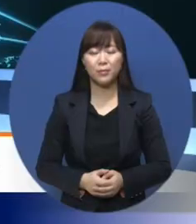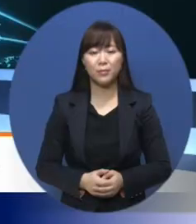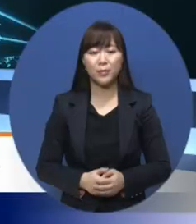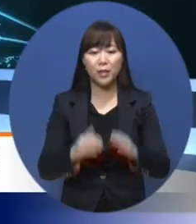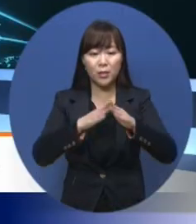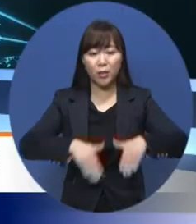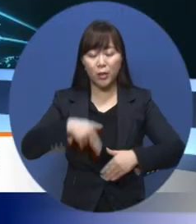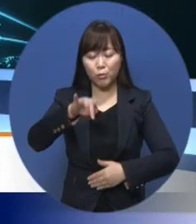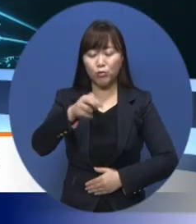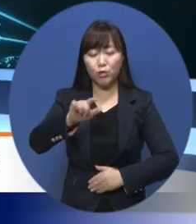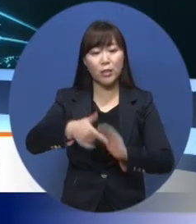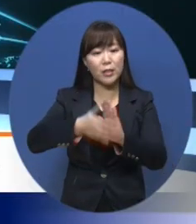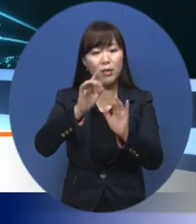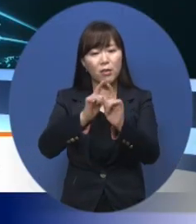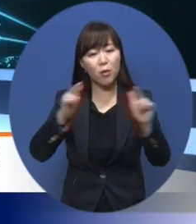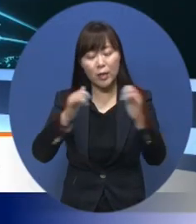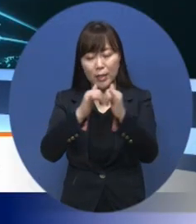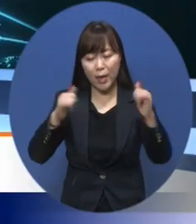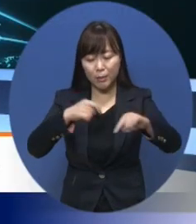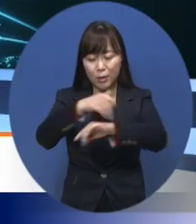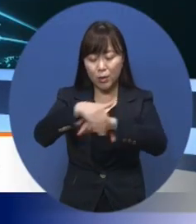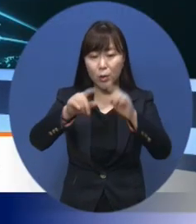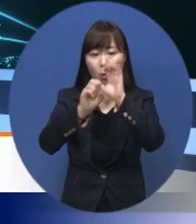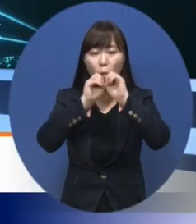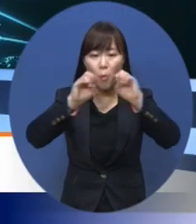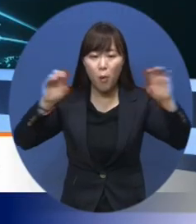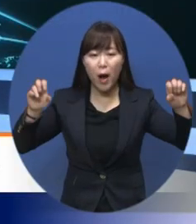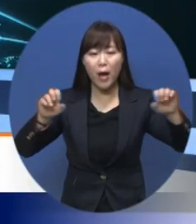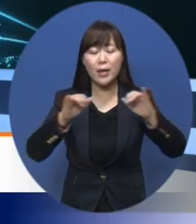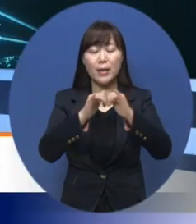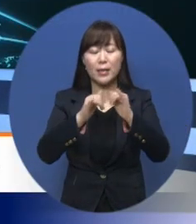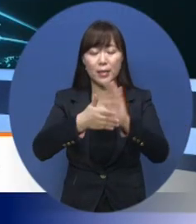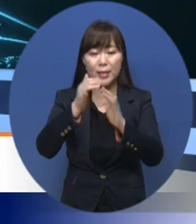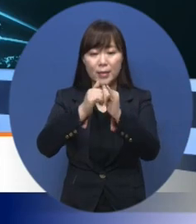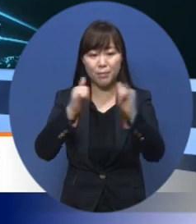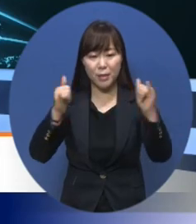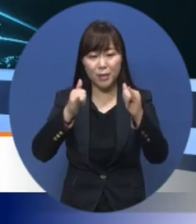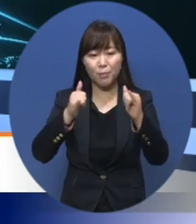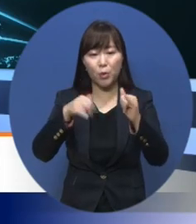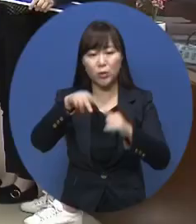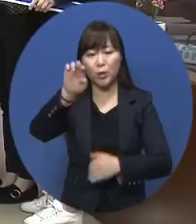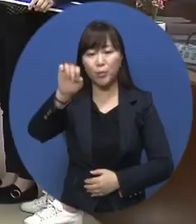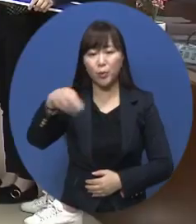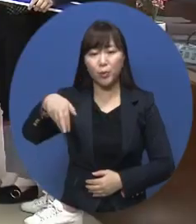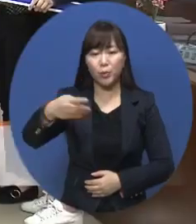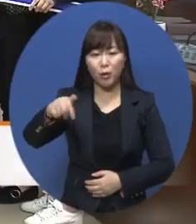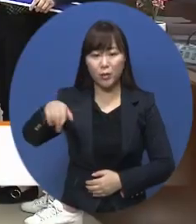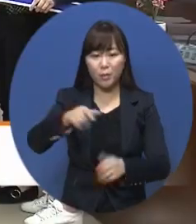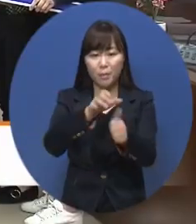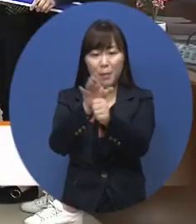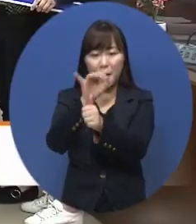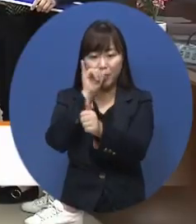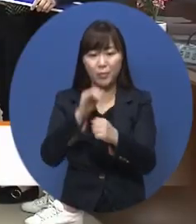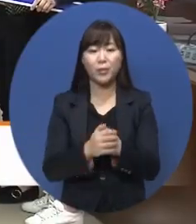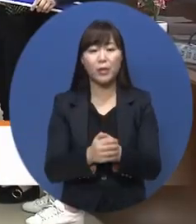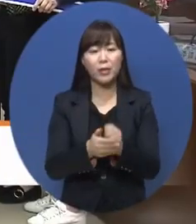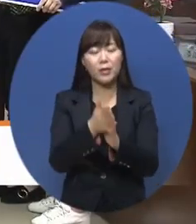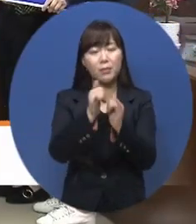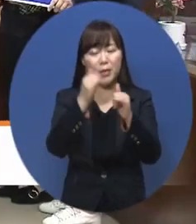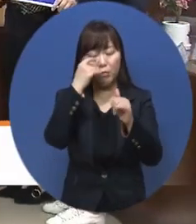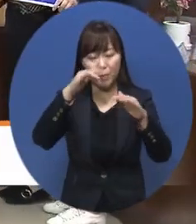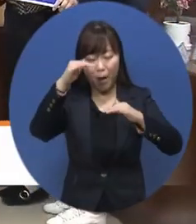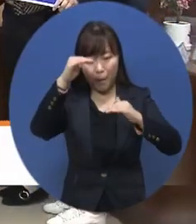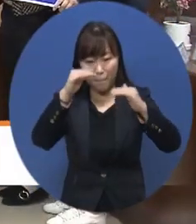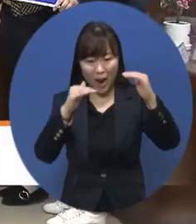전남 순천시가 다양한 인구 정책 을 홍보할 시민 서포터즈 를 위촉해 씁니다 순천시는 시민 눈높이에 맞는